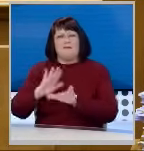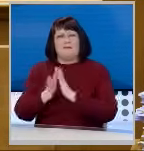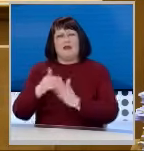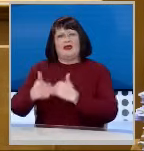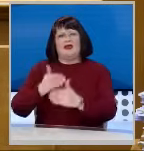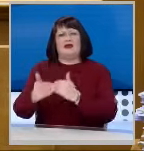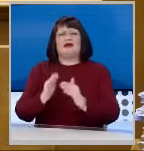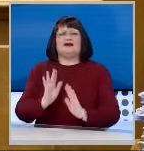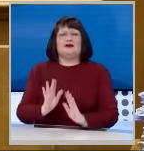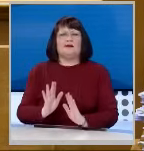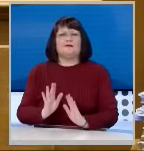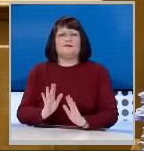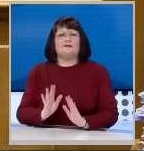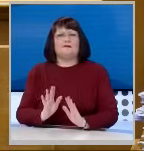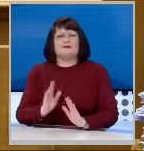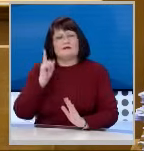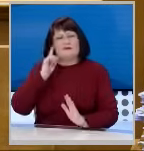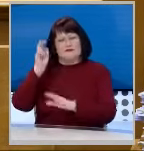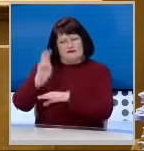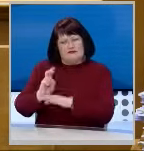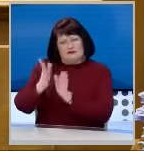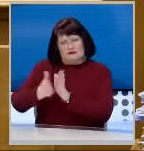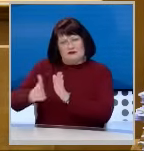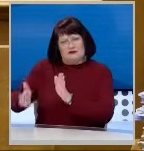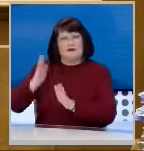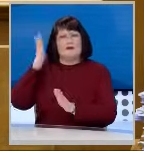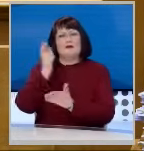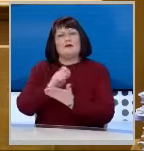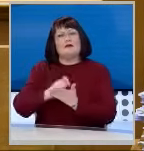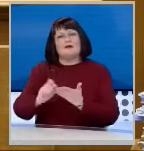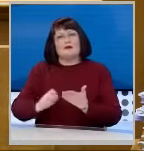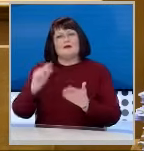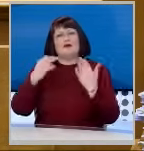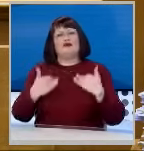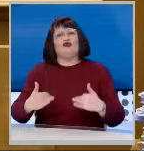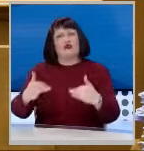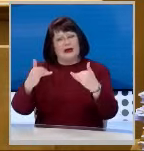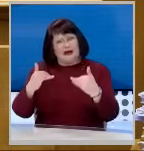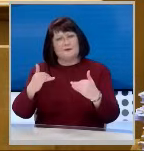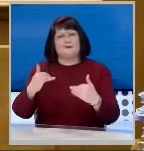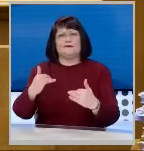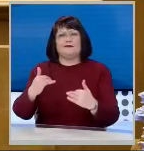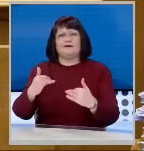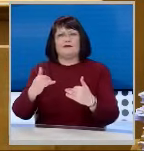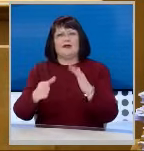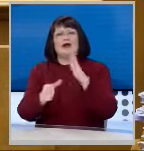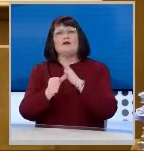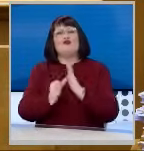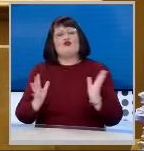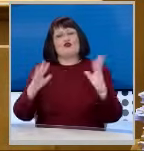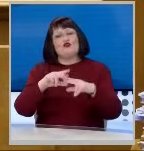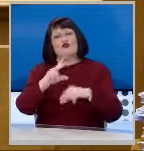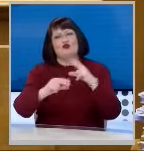διαδικασίες είναι καταχωρισμένο στα πρακτικά και της βουλής και της διάσκεψης προέδρων της